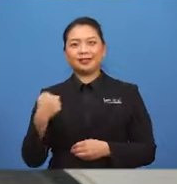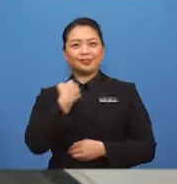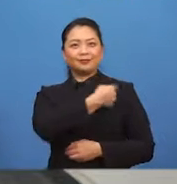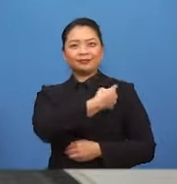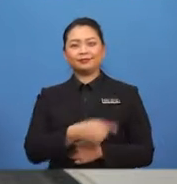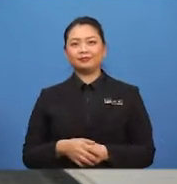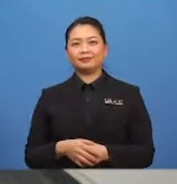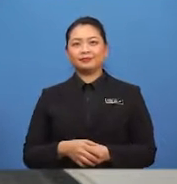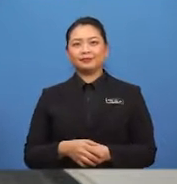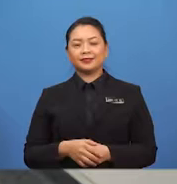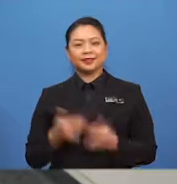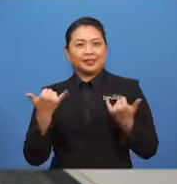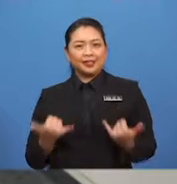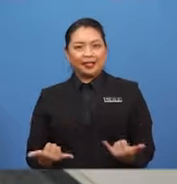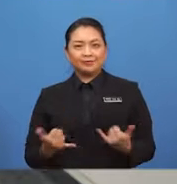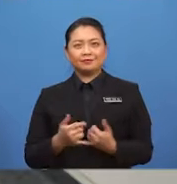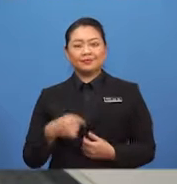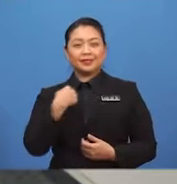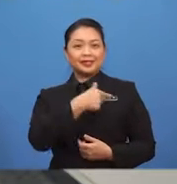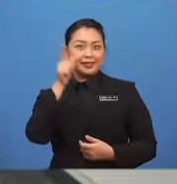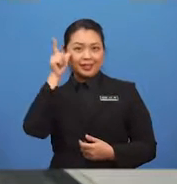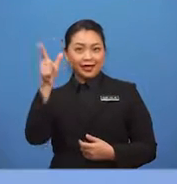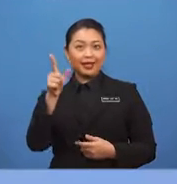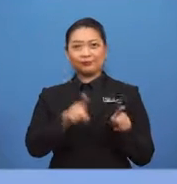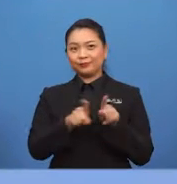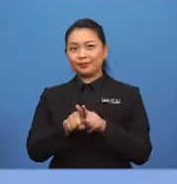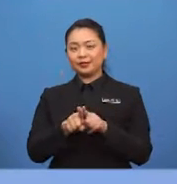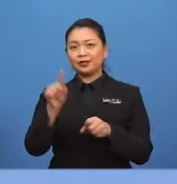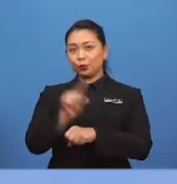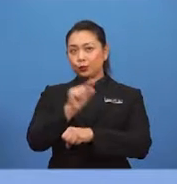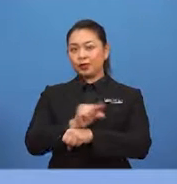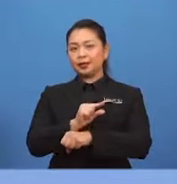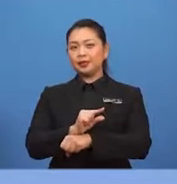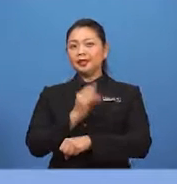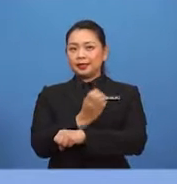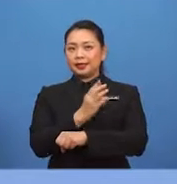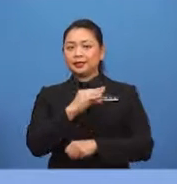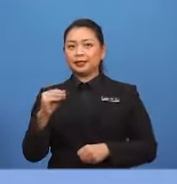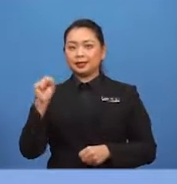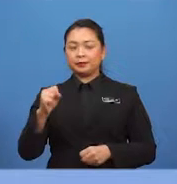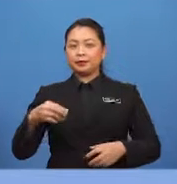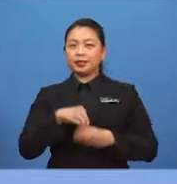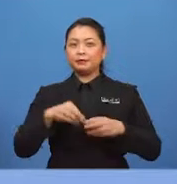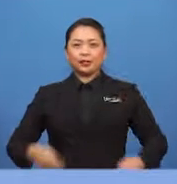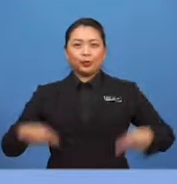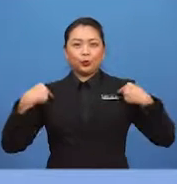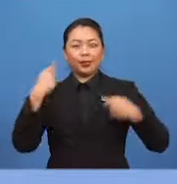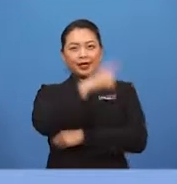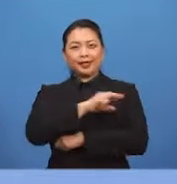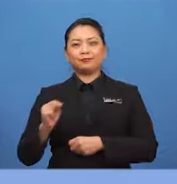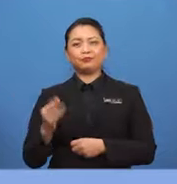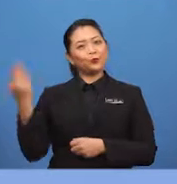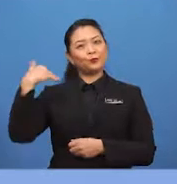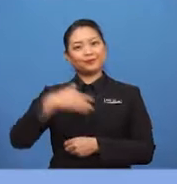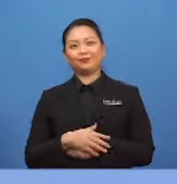kita. Sekarang, kita lihat pula aplikasi kaca dan seramik dalam kehidupan seharian.